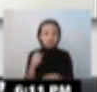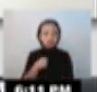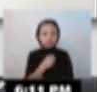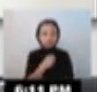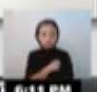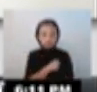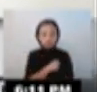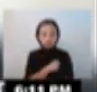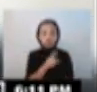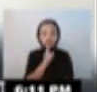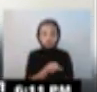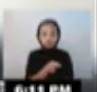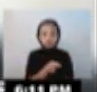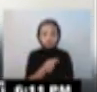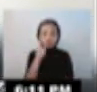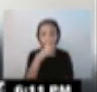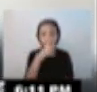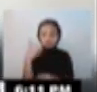sila,